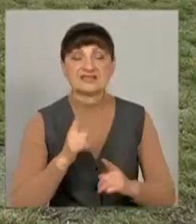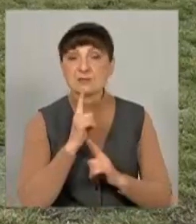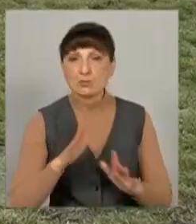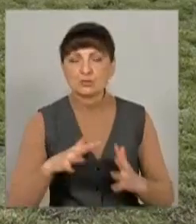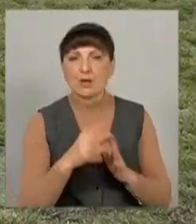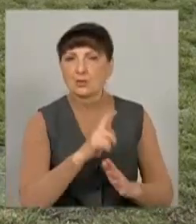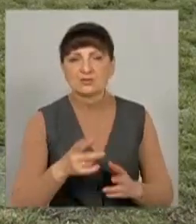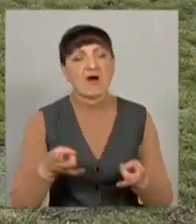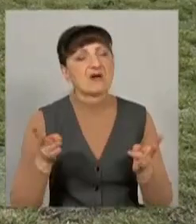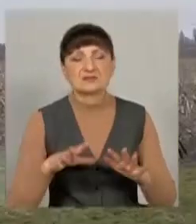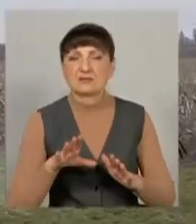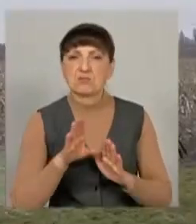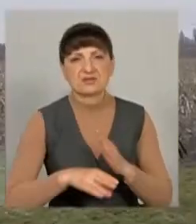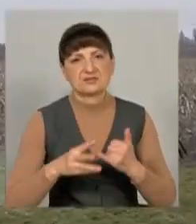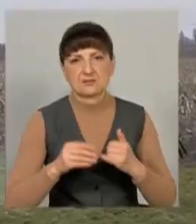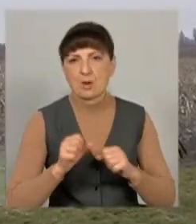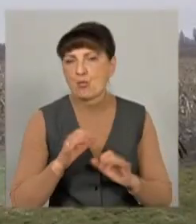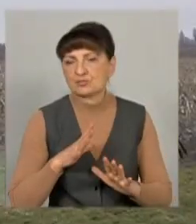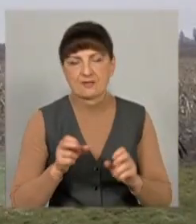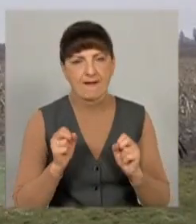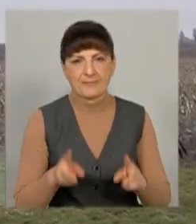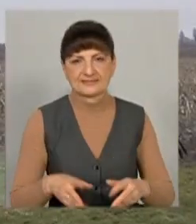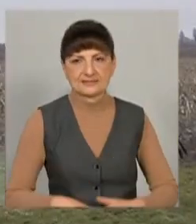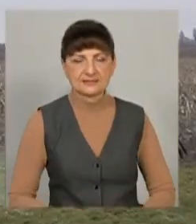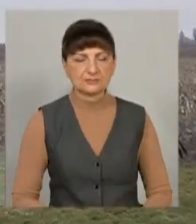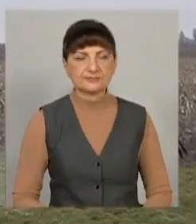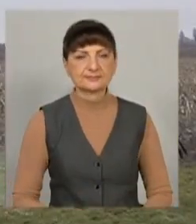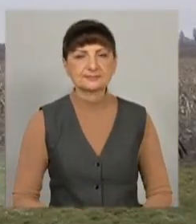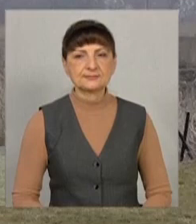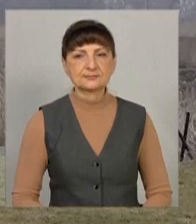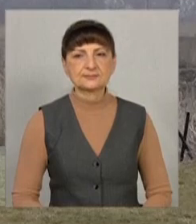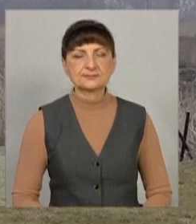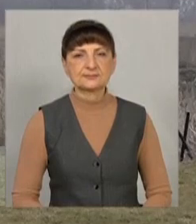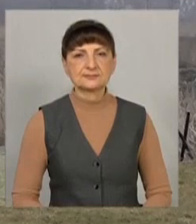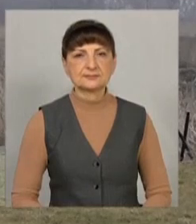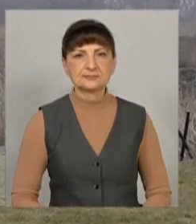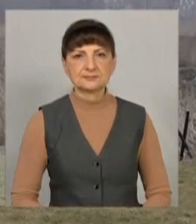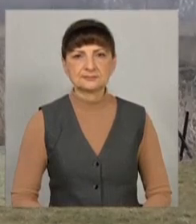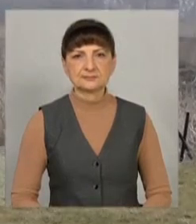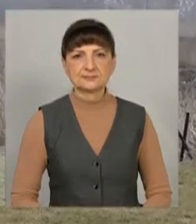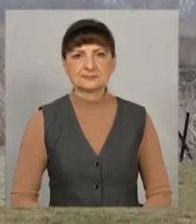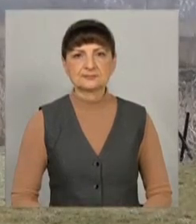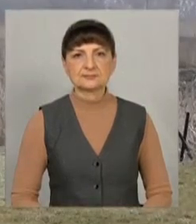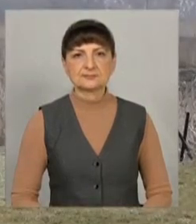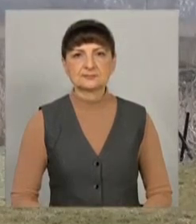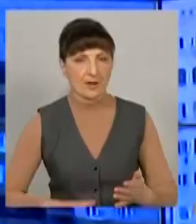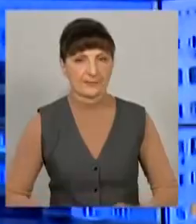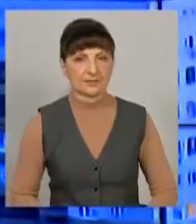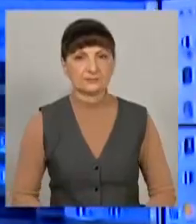сельчане рискуют остаться с пустыми руками. Адина Смагулова, Сагандах Нарыков, телеканал Алматы, Алматинская область.